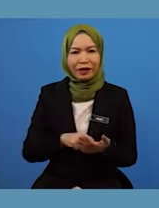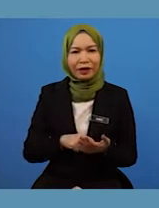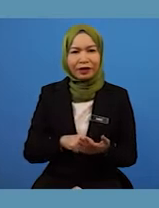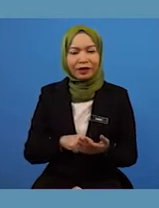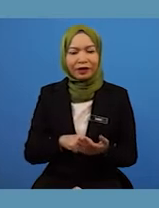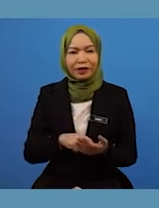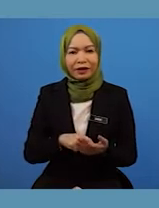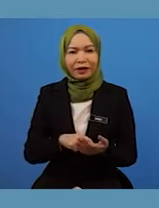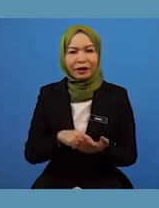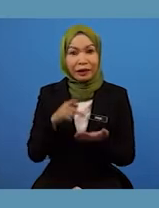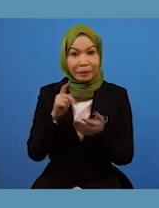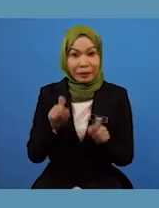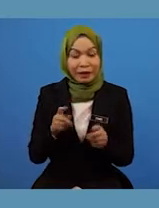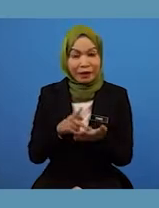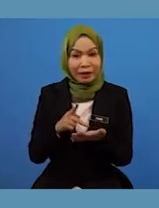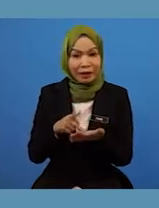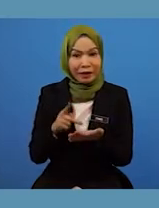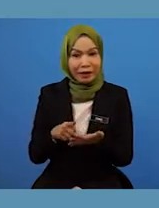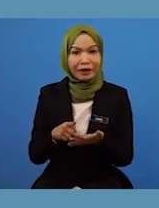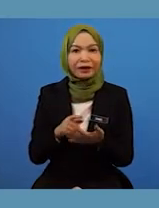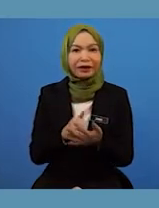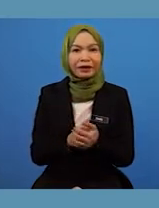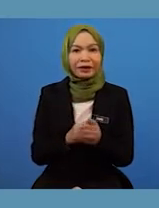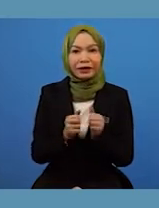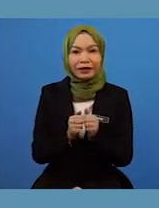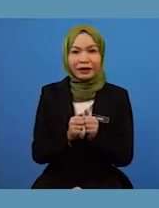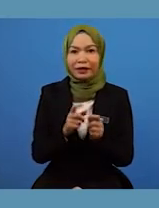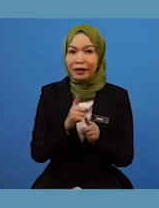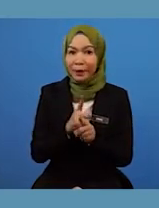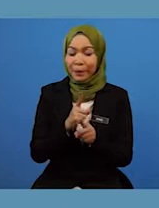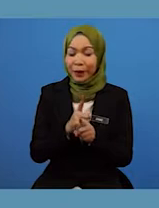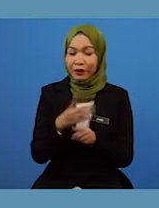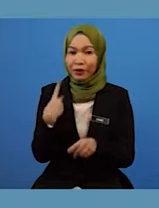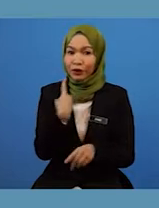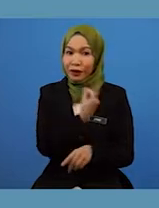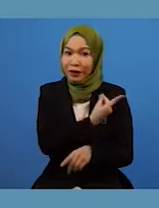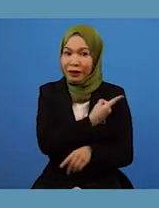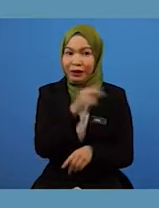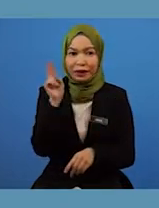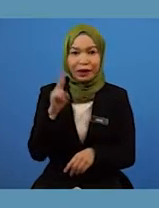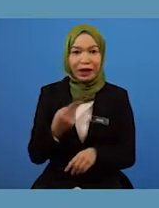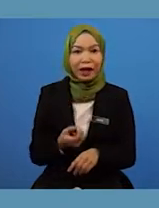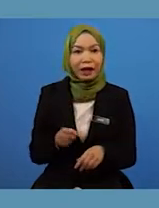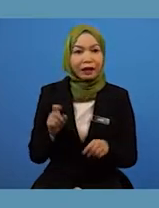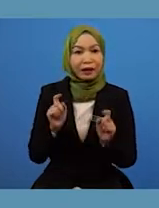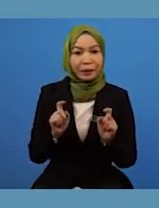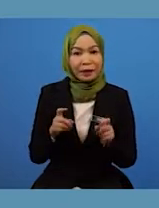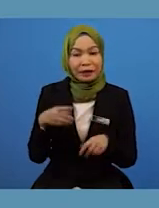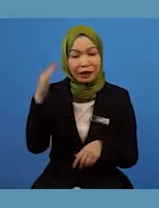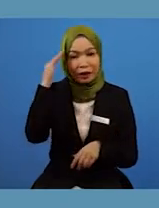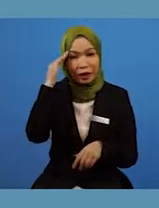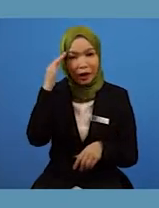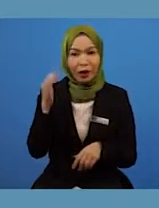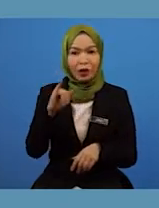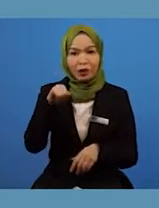pengiraan MC theta dan bukannya delta H. Jadi, kita hanya perlu tahu jisim